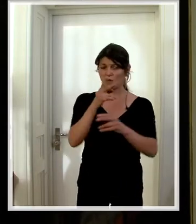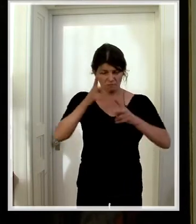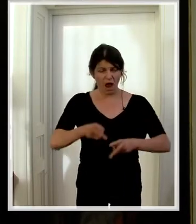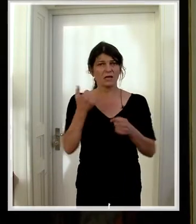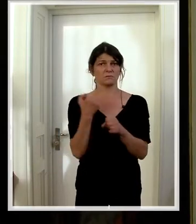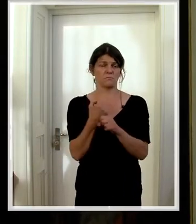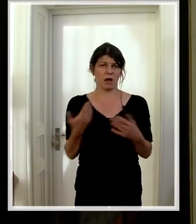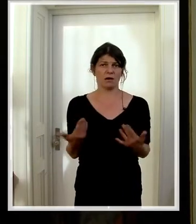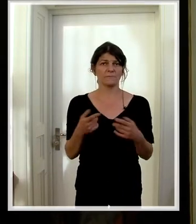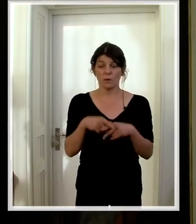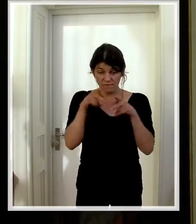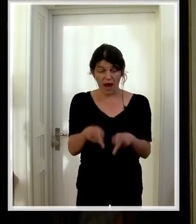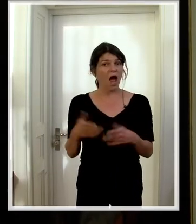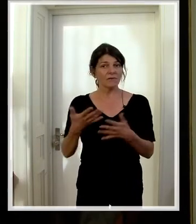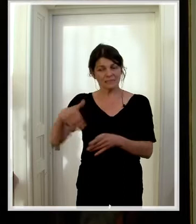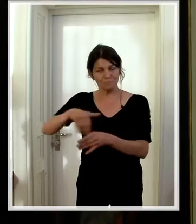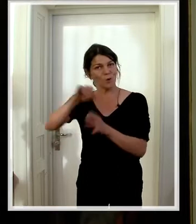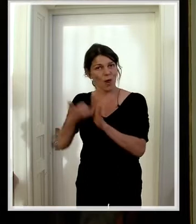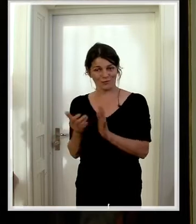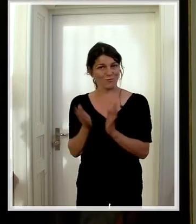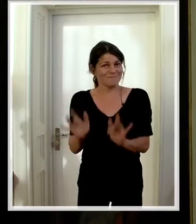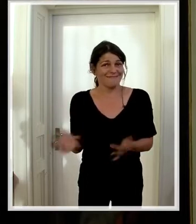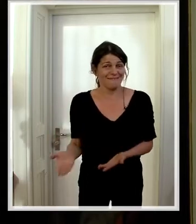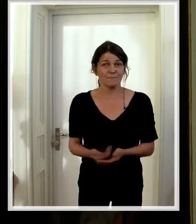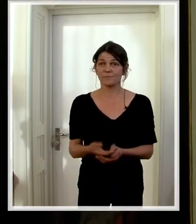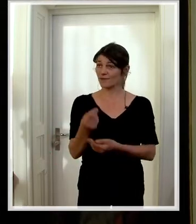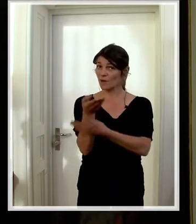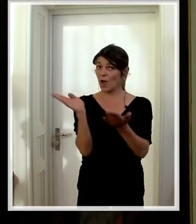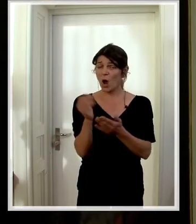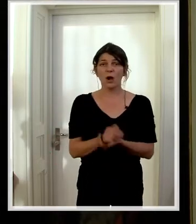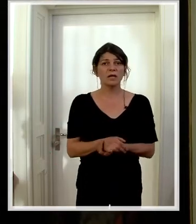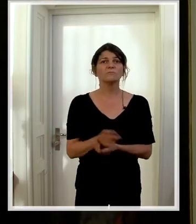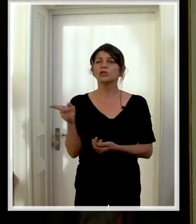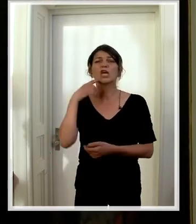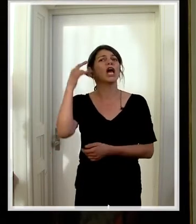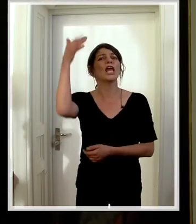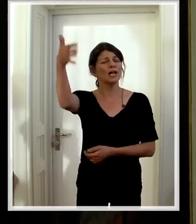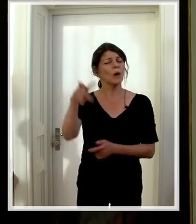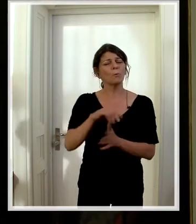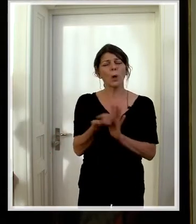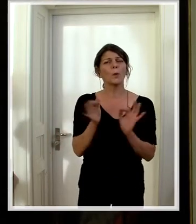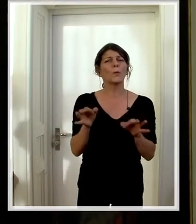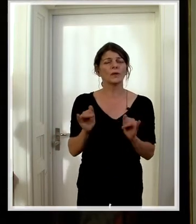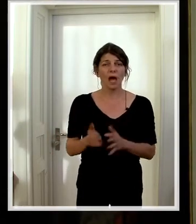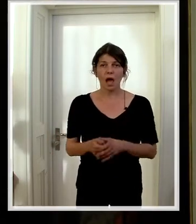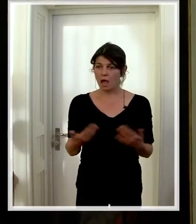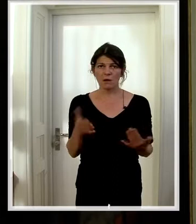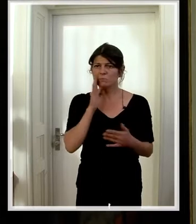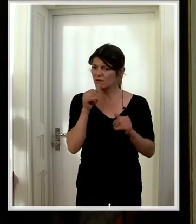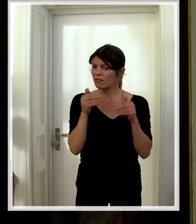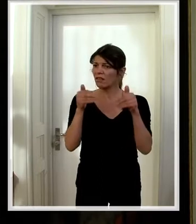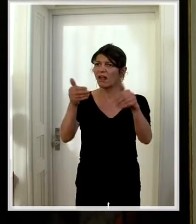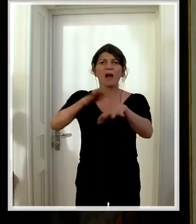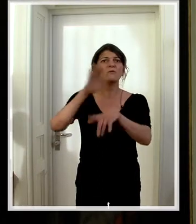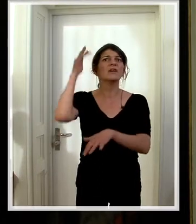Und das Real ist das Projekt, das da vorliegt, wo ich auch von euch quasi lese, irgendwann wäre das Projekt dann schon gut, dann sollten wir es nicht auf irgendwem